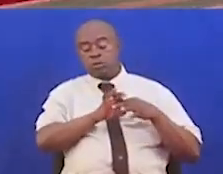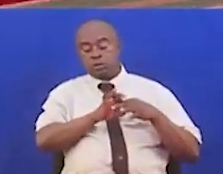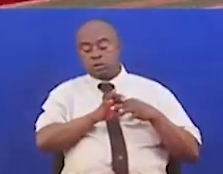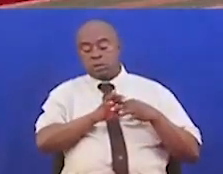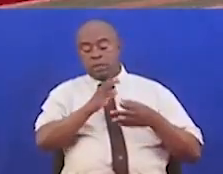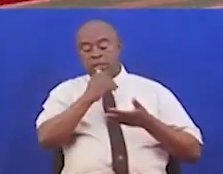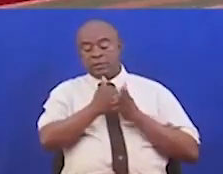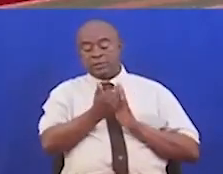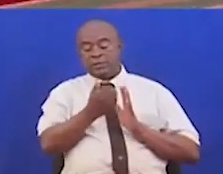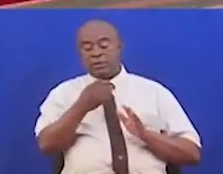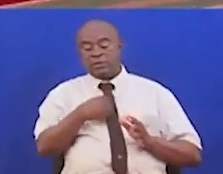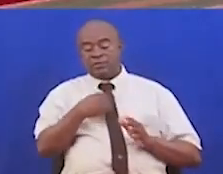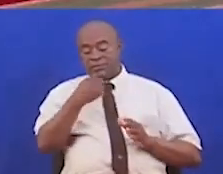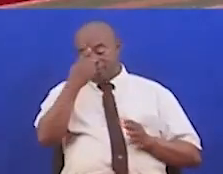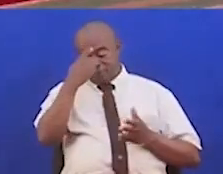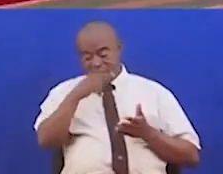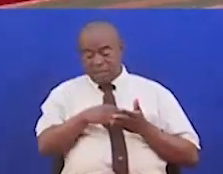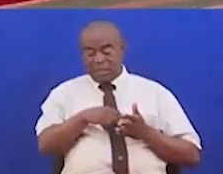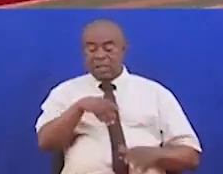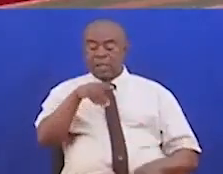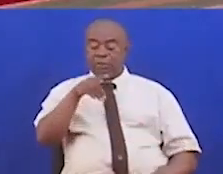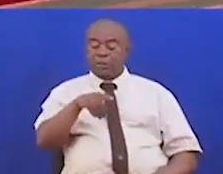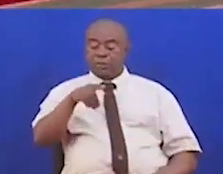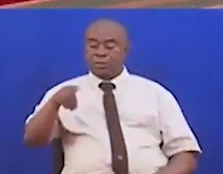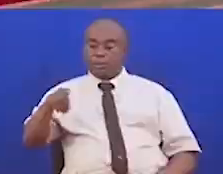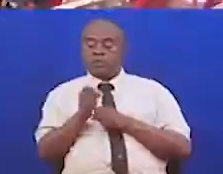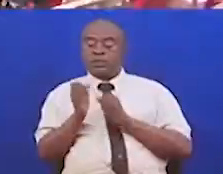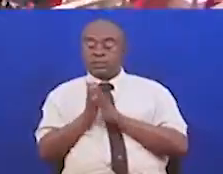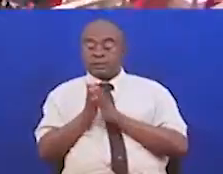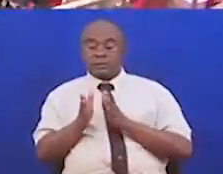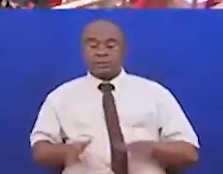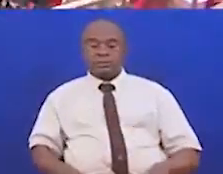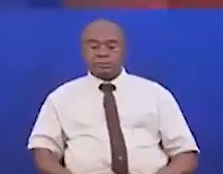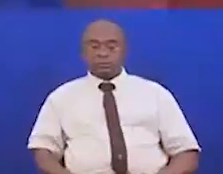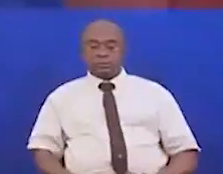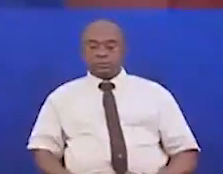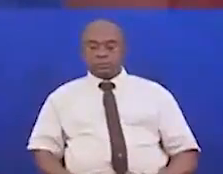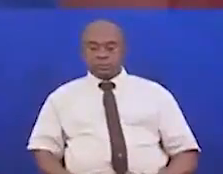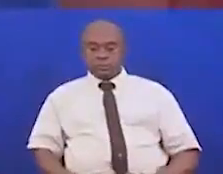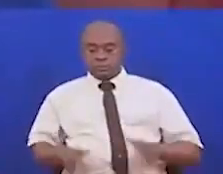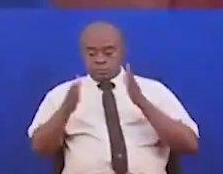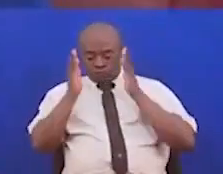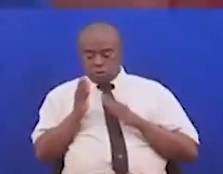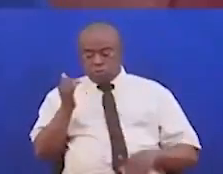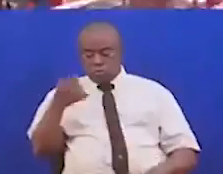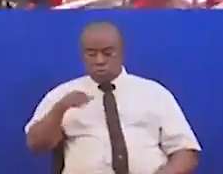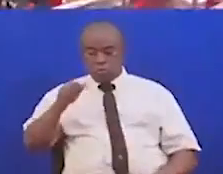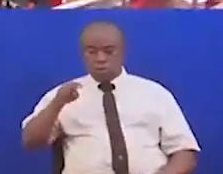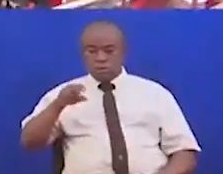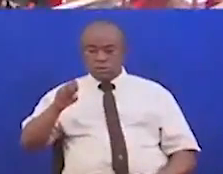binafsi, yani PPP. Asante Mheshimiwa Naibu Spika. Mheshimiwa Nyeze.